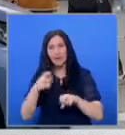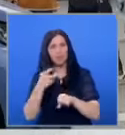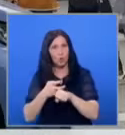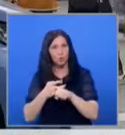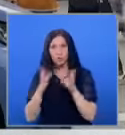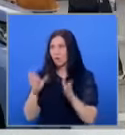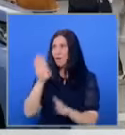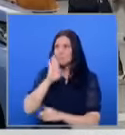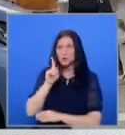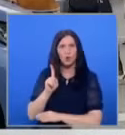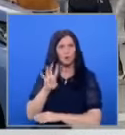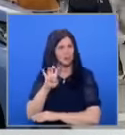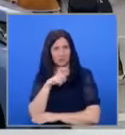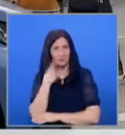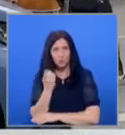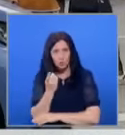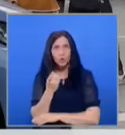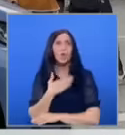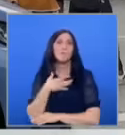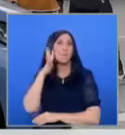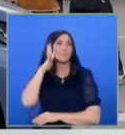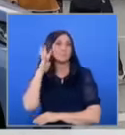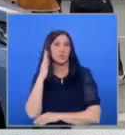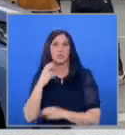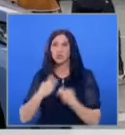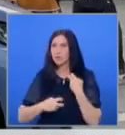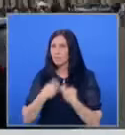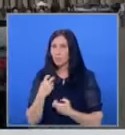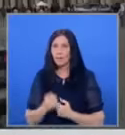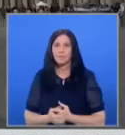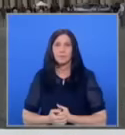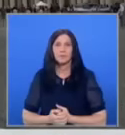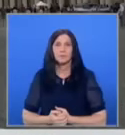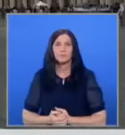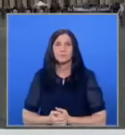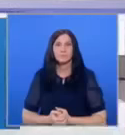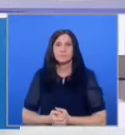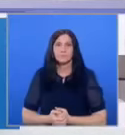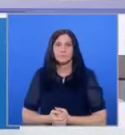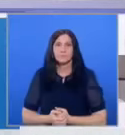установено, че мъжът, който е на около 40 години, е с психически проблеми.